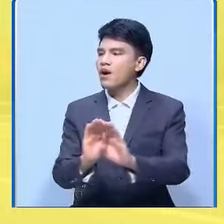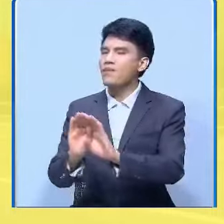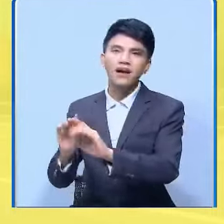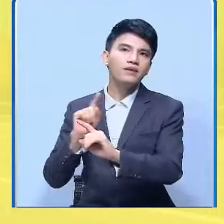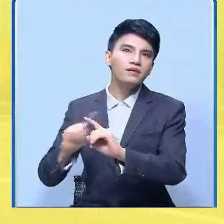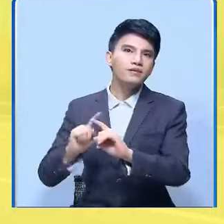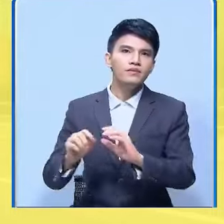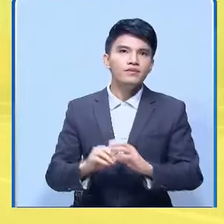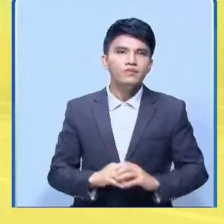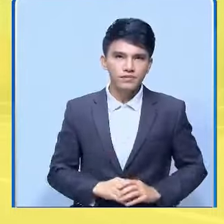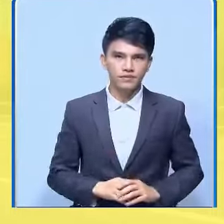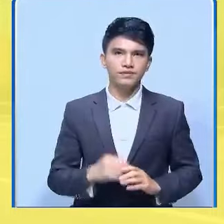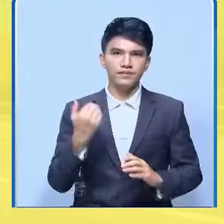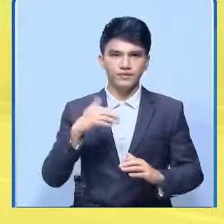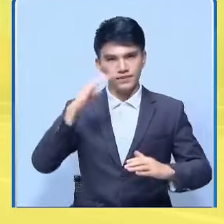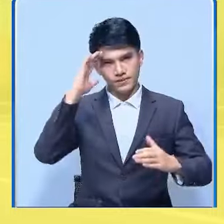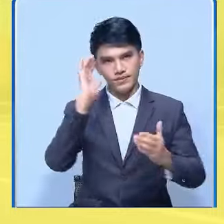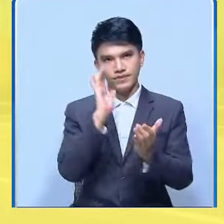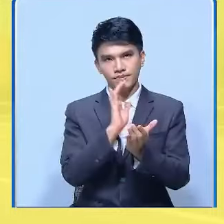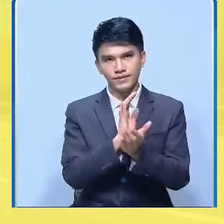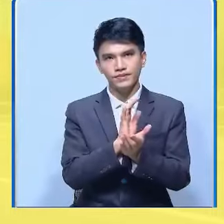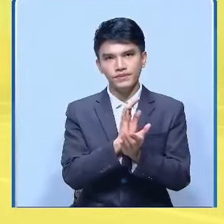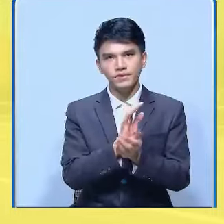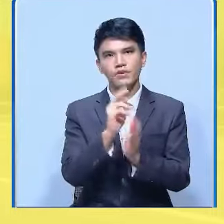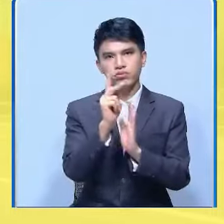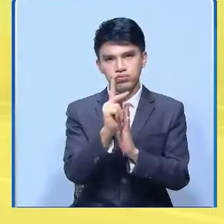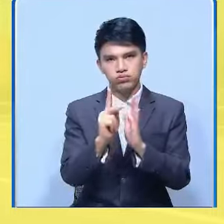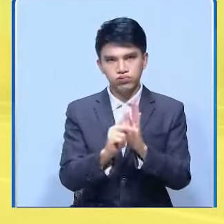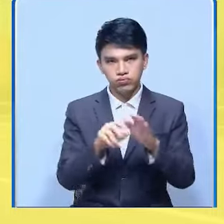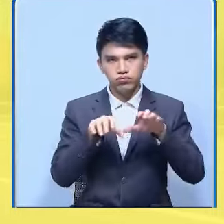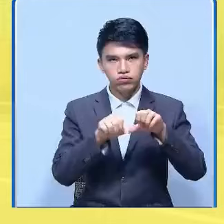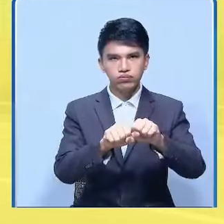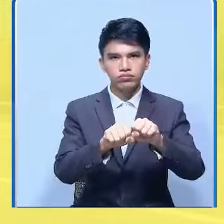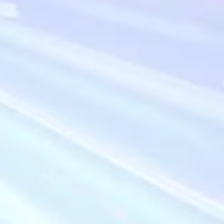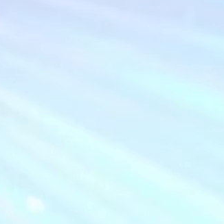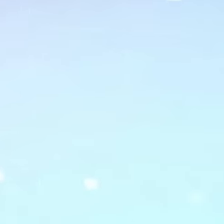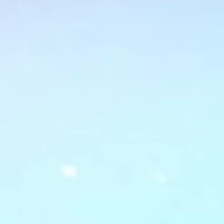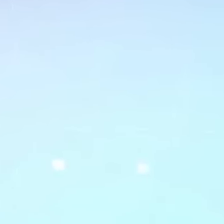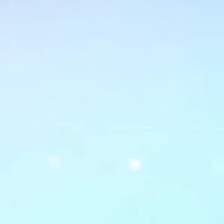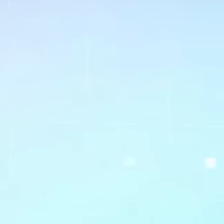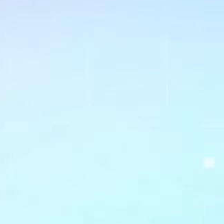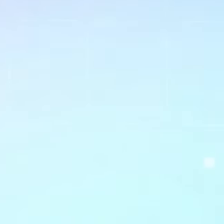าล์มน้ำมันก่อนส่งพนักงานสอบสวนสภ.สลุยดำเนินคดีตามกฎหมายครับ โอเค